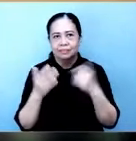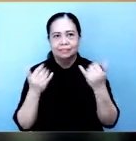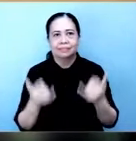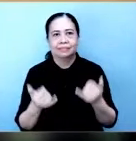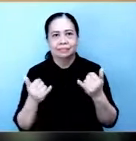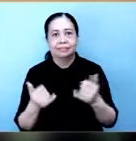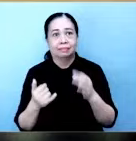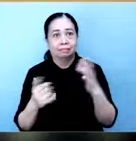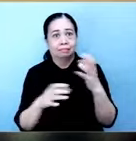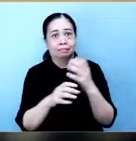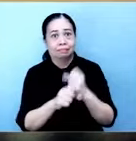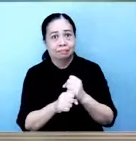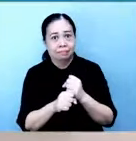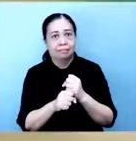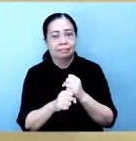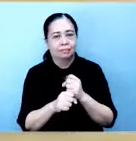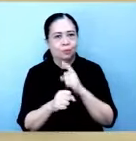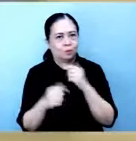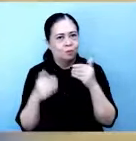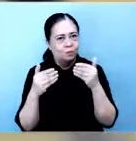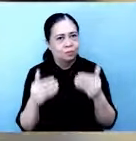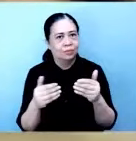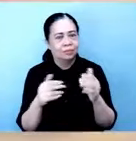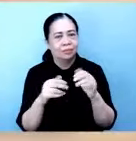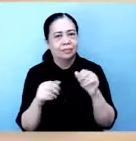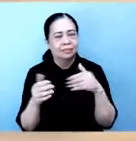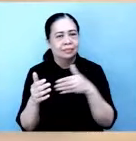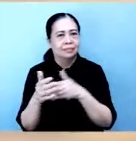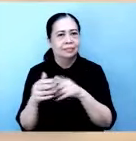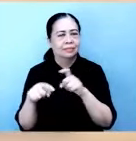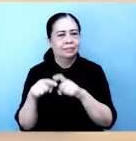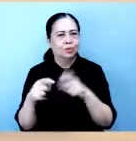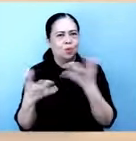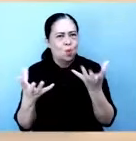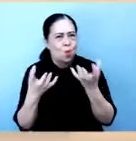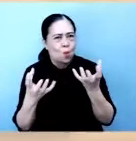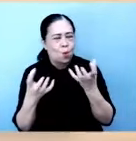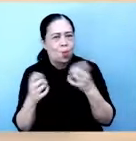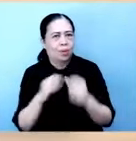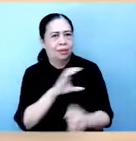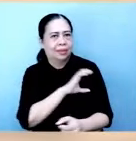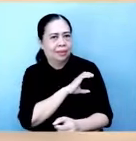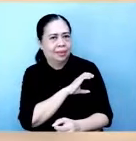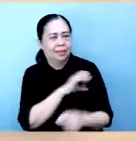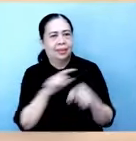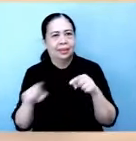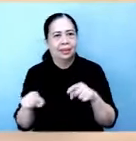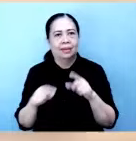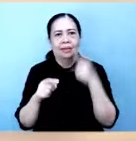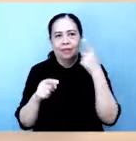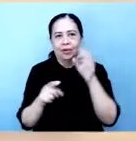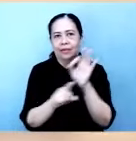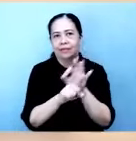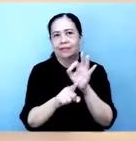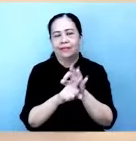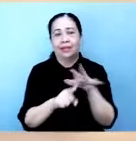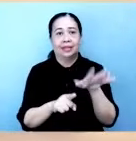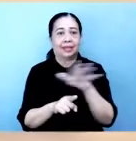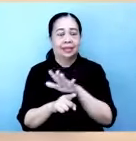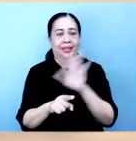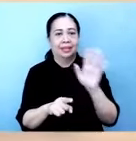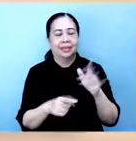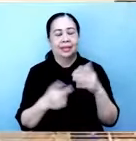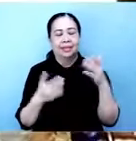kung makukuha na nila ang momentum laban sa Bolts na gutom para sa kampyonato, para na rin sa fans sa kanilang franchisa.